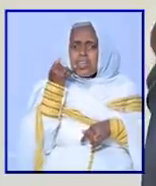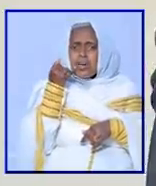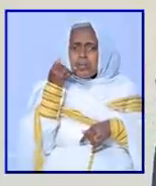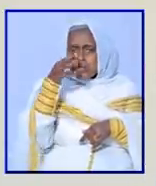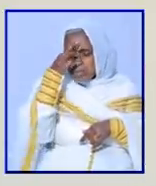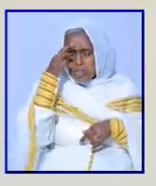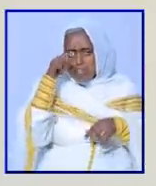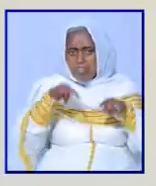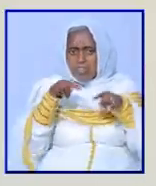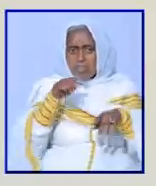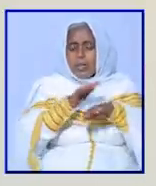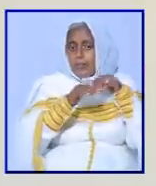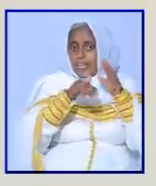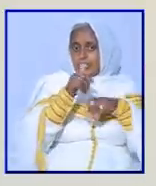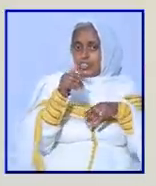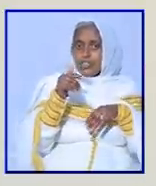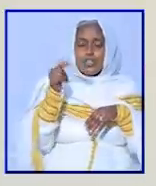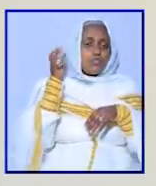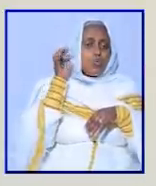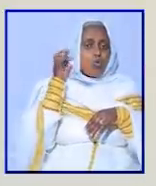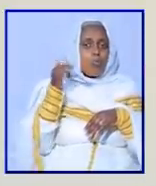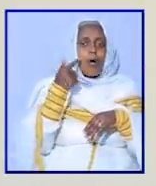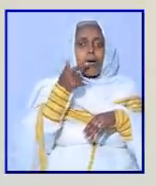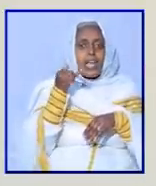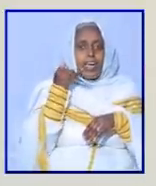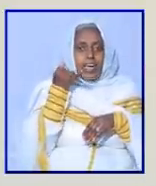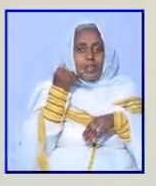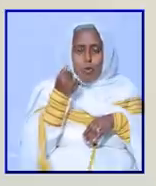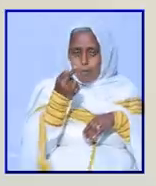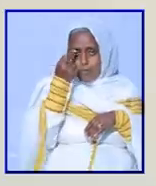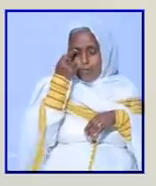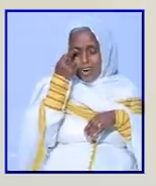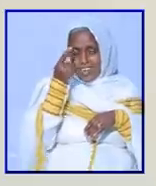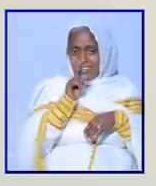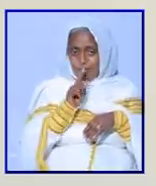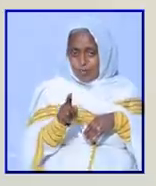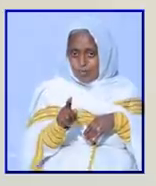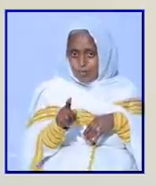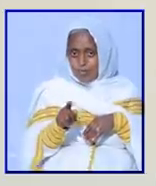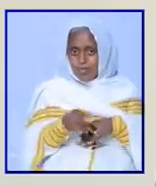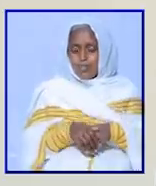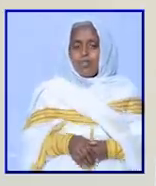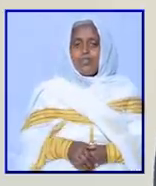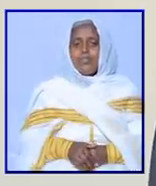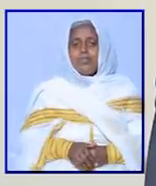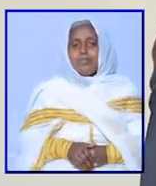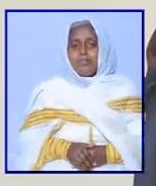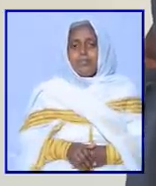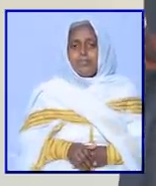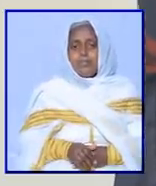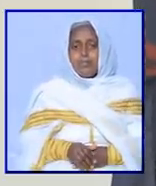ምንድነው እጅ ነው ደግሞ ጆሮ የቀናበት ምንድነው አይን ነው።